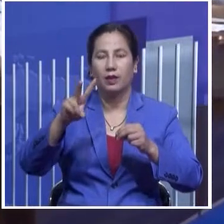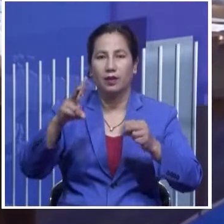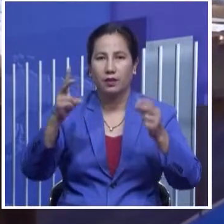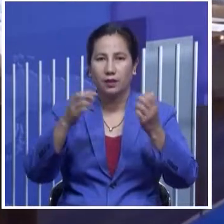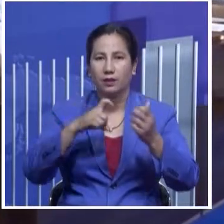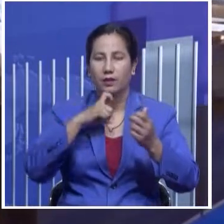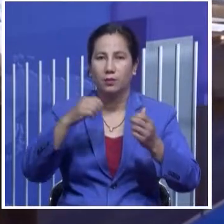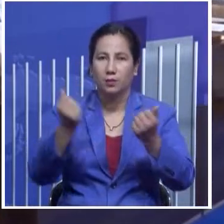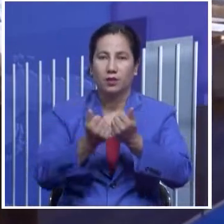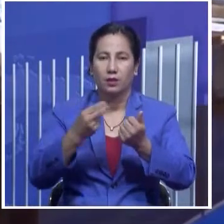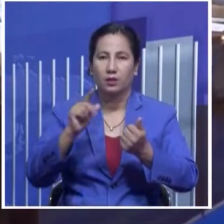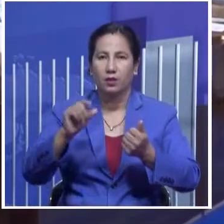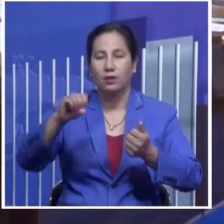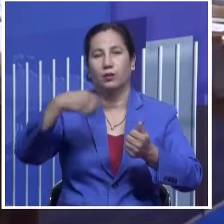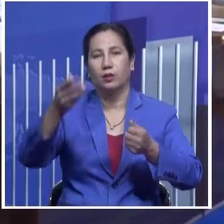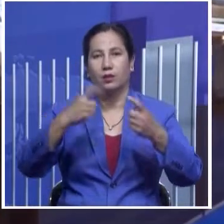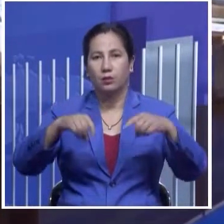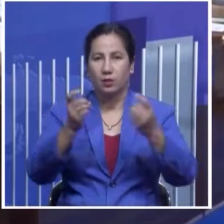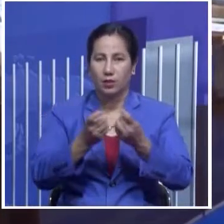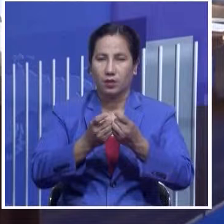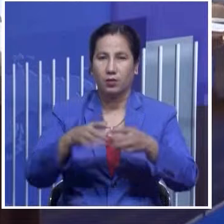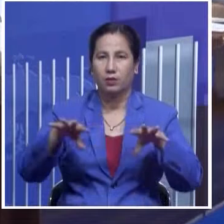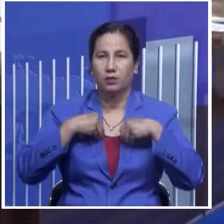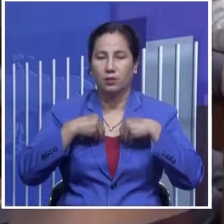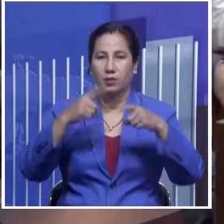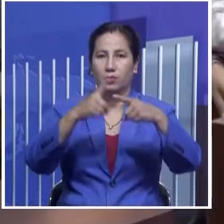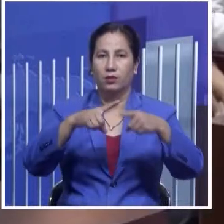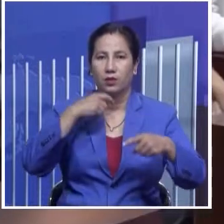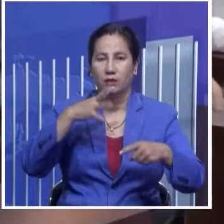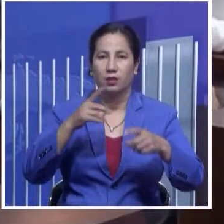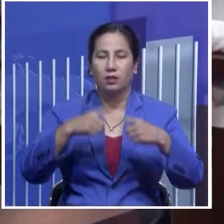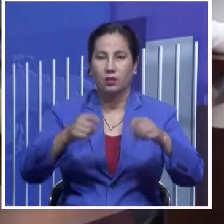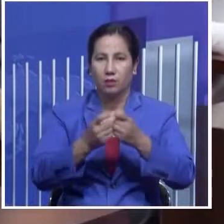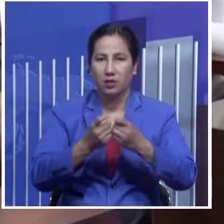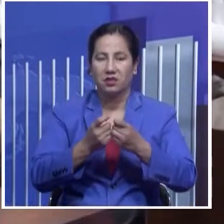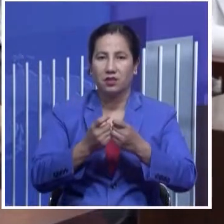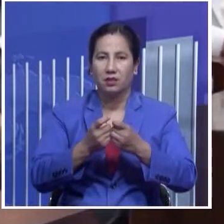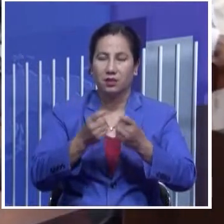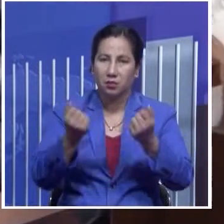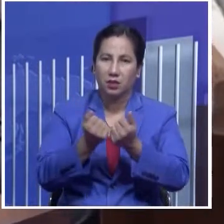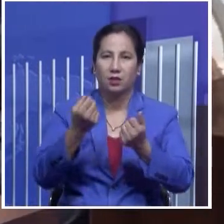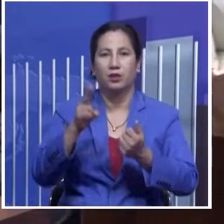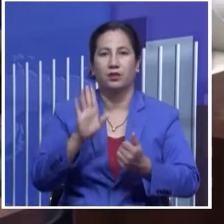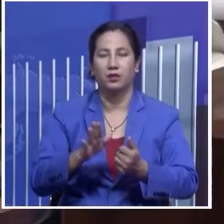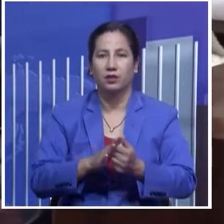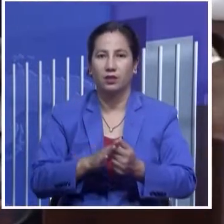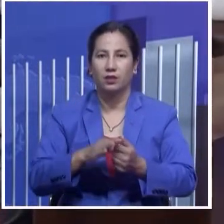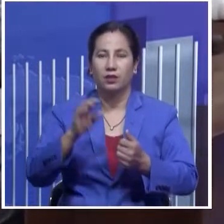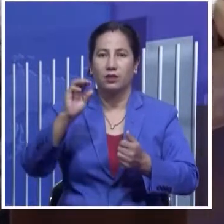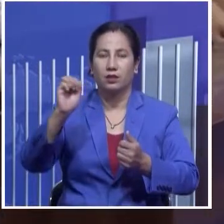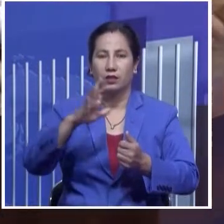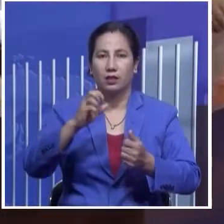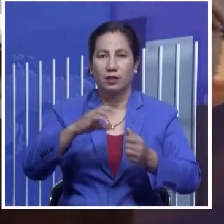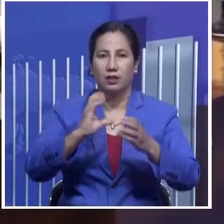स्थगित गर्नुभएको थियो। त्यसपछिका बैठकमा पनि सहमति जुट्न नसकेपछि बैठक अनिश्चितकालका लागि स्थगित छ। सत्तारूढ